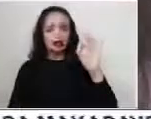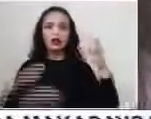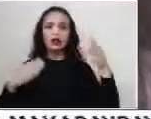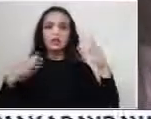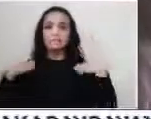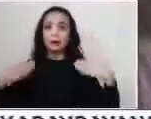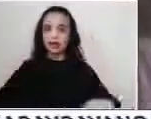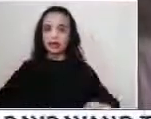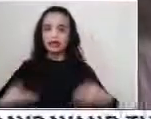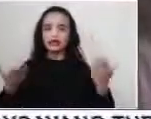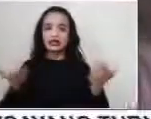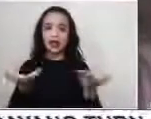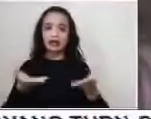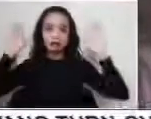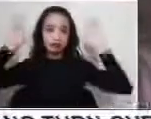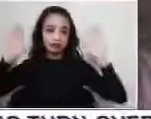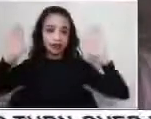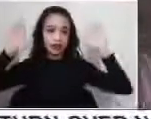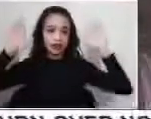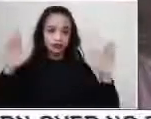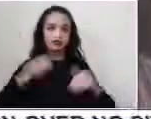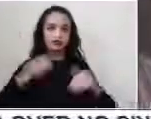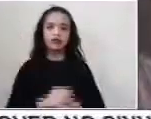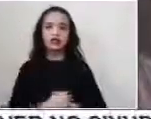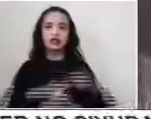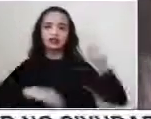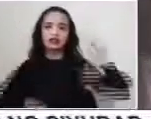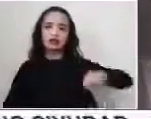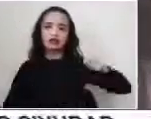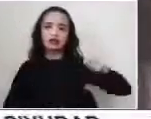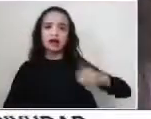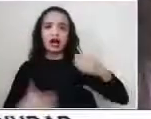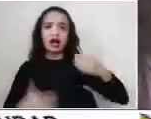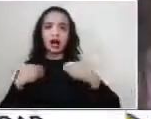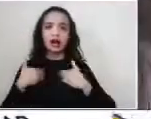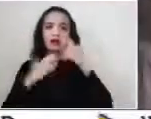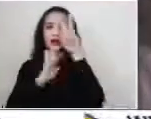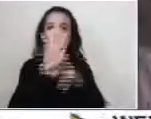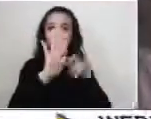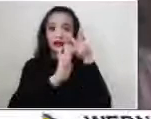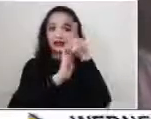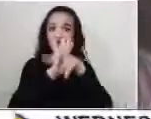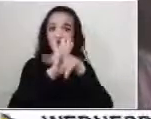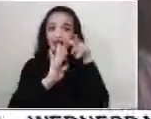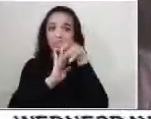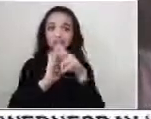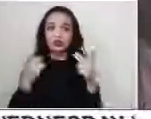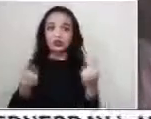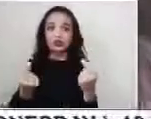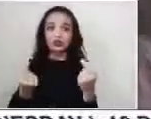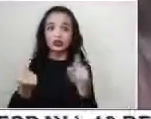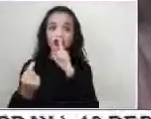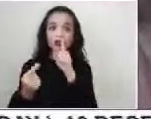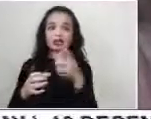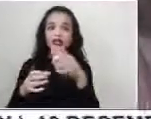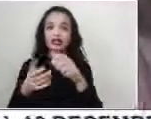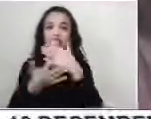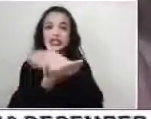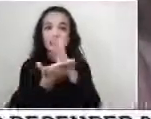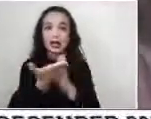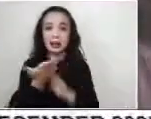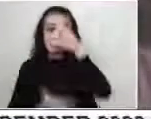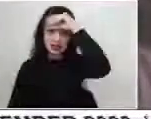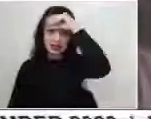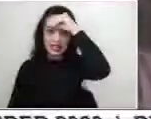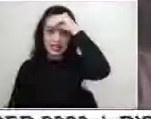pa. Hindi ko alam kung anong kasalanan ng anak ko. Mabait naman siya.